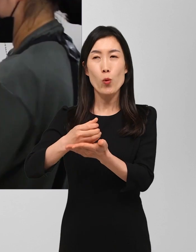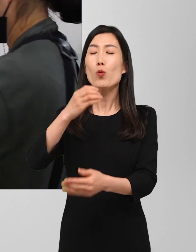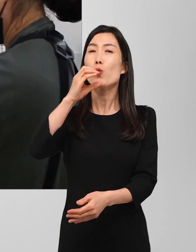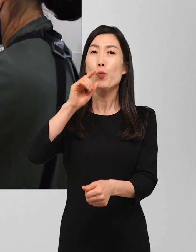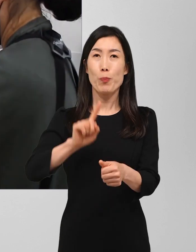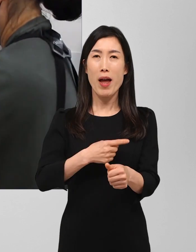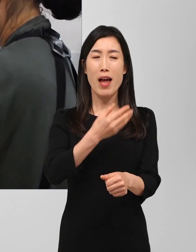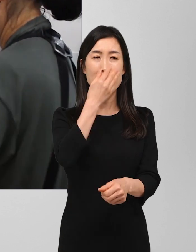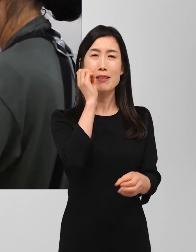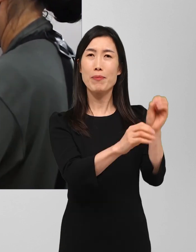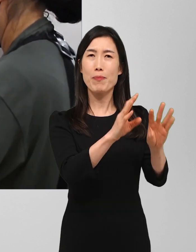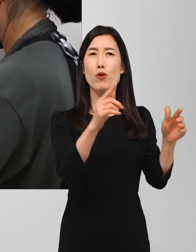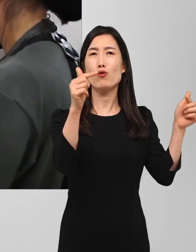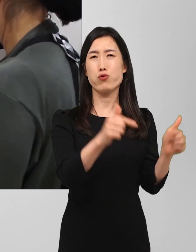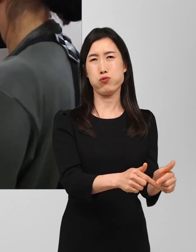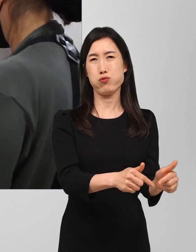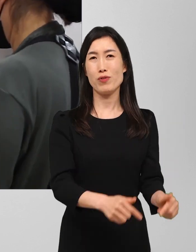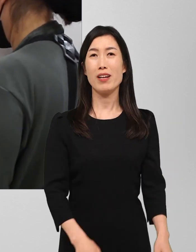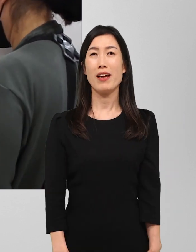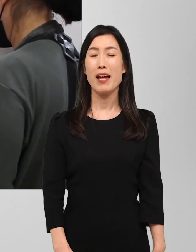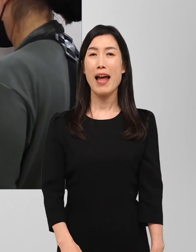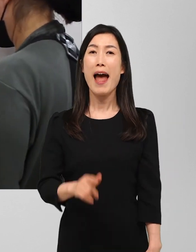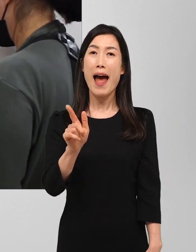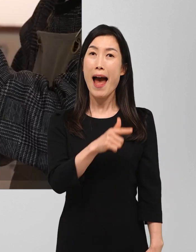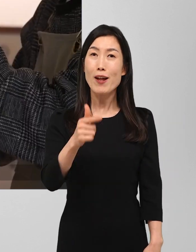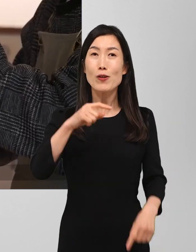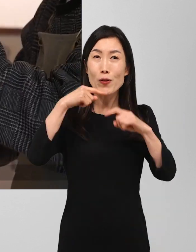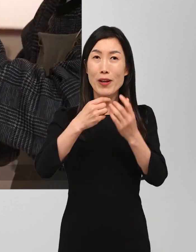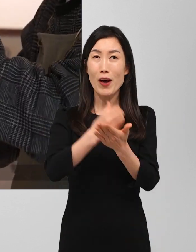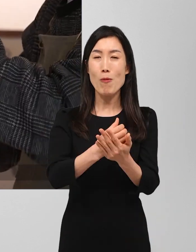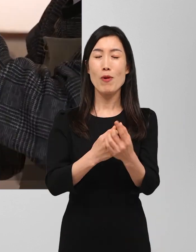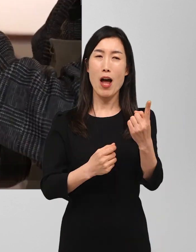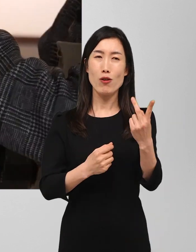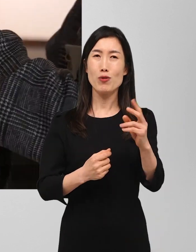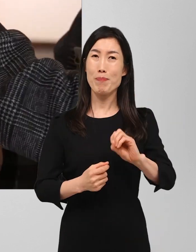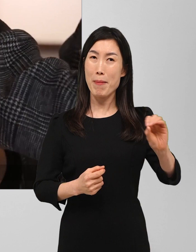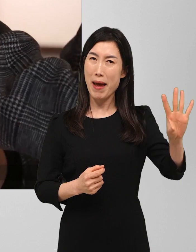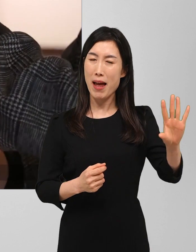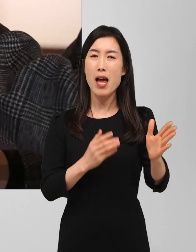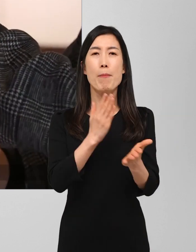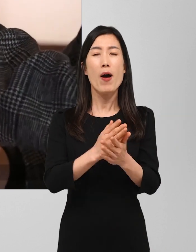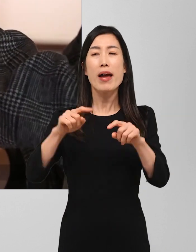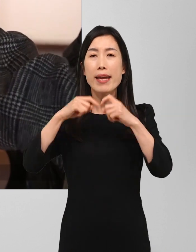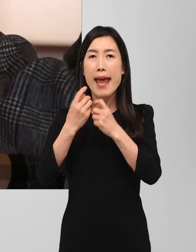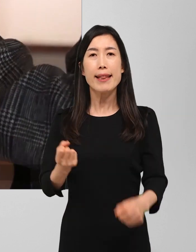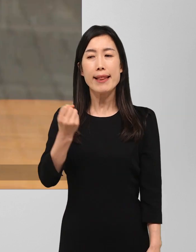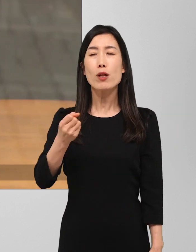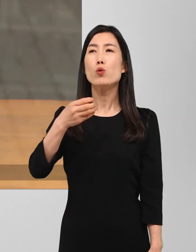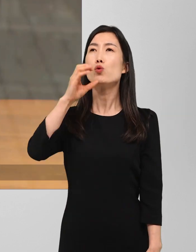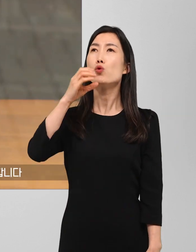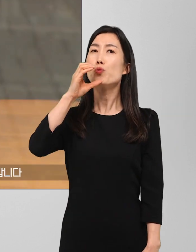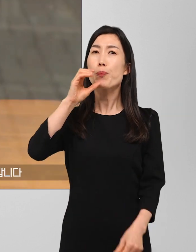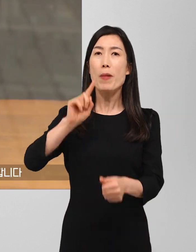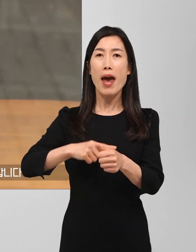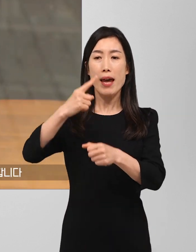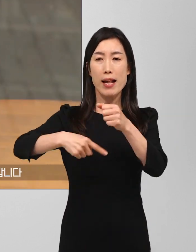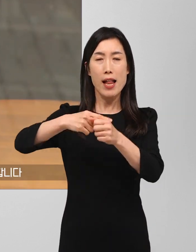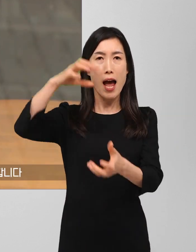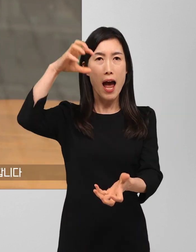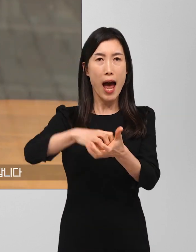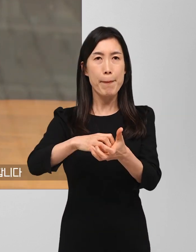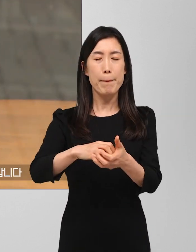컵을 사용하면 폐기물을 줄일 수 있는 건 물론이고 하루에 종이컵 2개 대신 개인 컵을 사용할 경우에